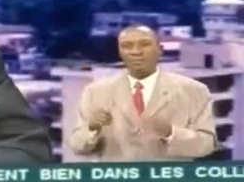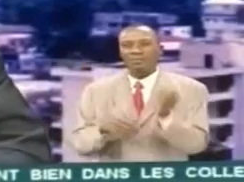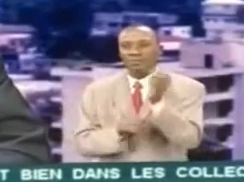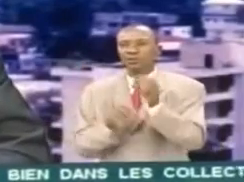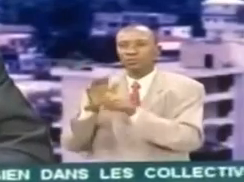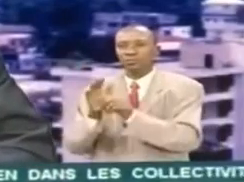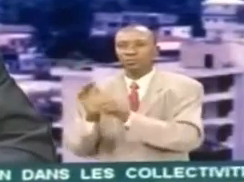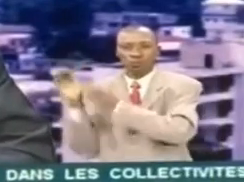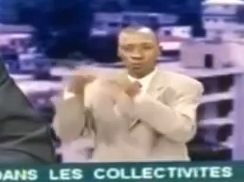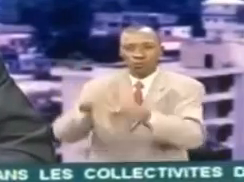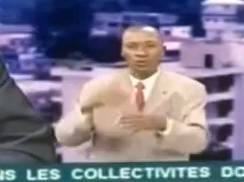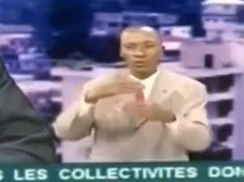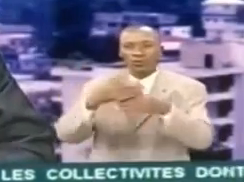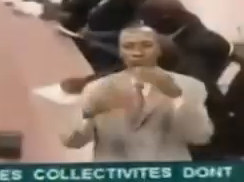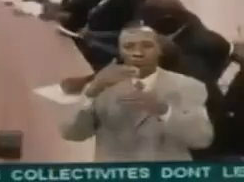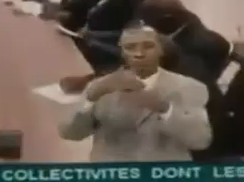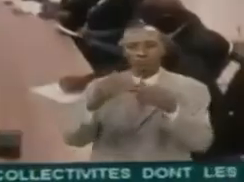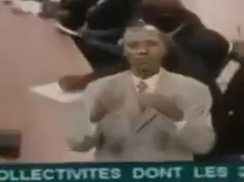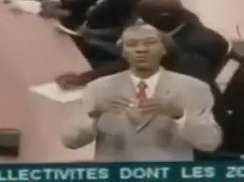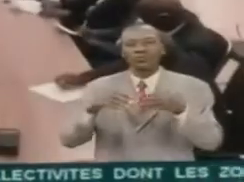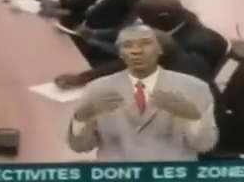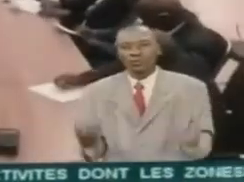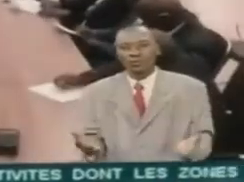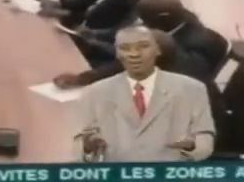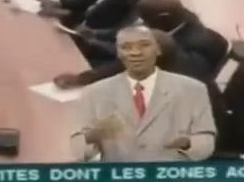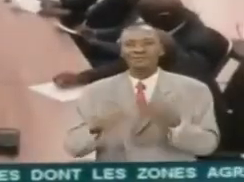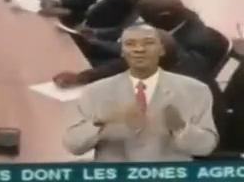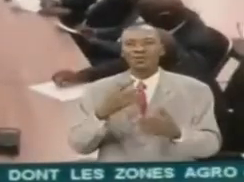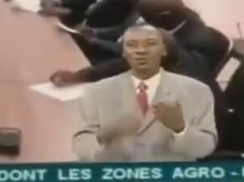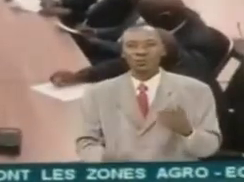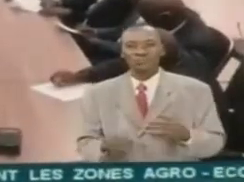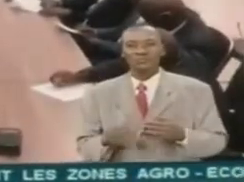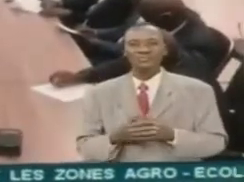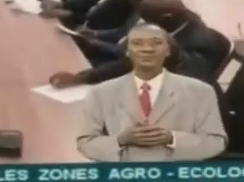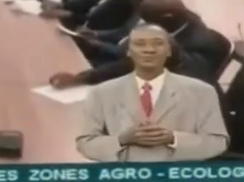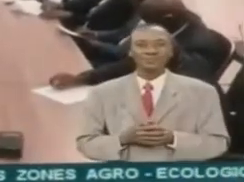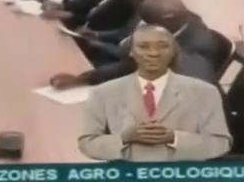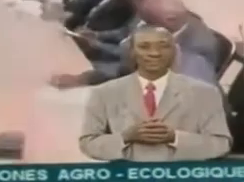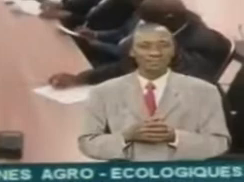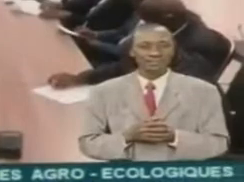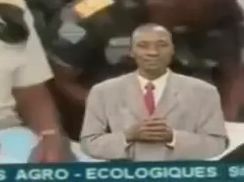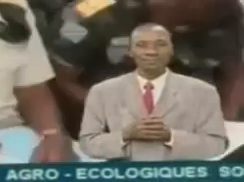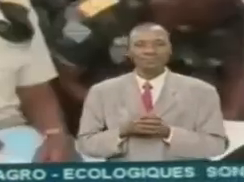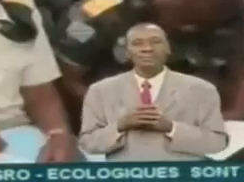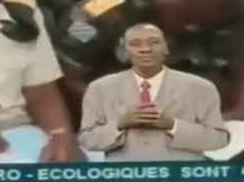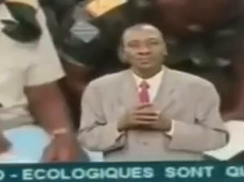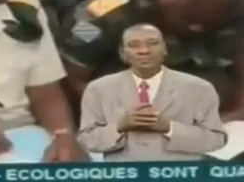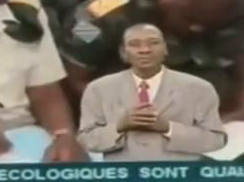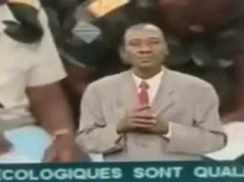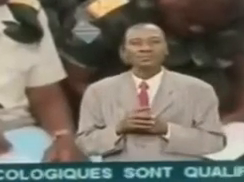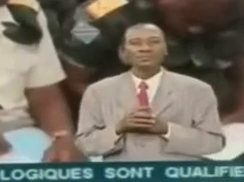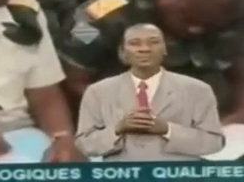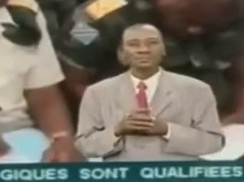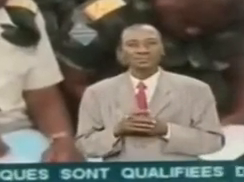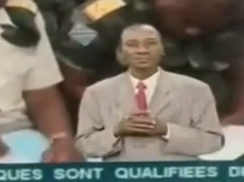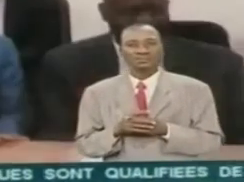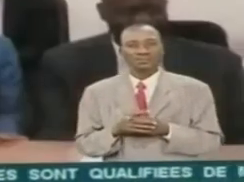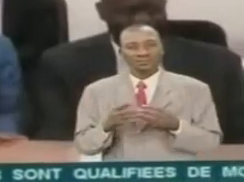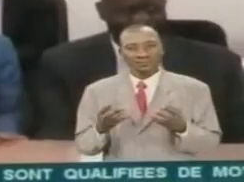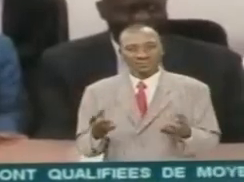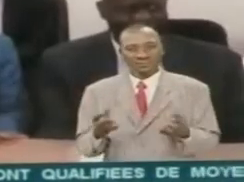ce problème. Suivez. Comment mettre fin à l'occupation illégale des sites militaires à Kinshasa? La question était au centre d'une